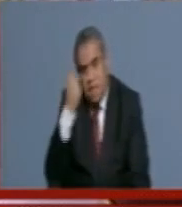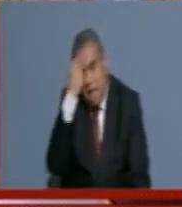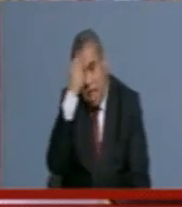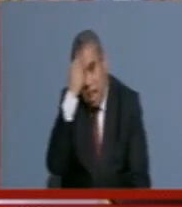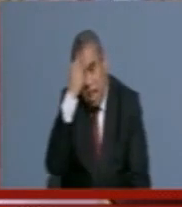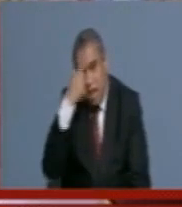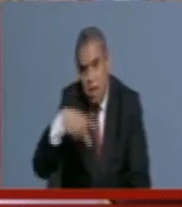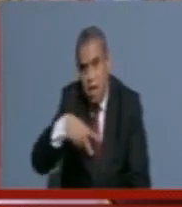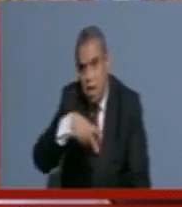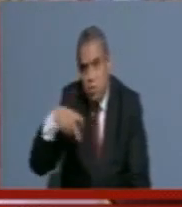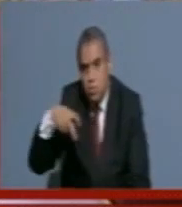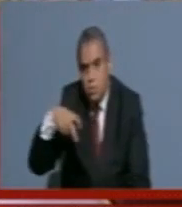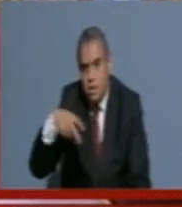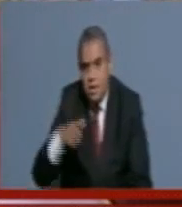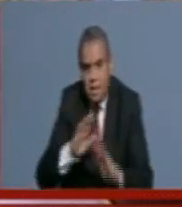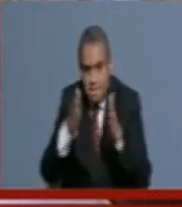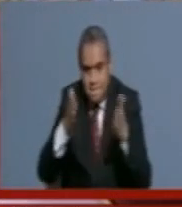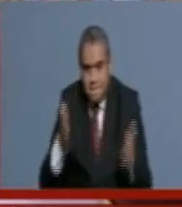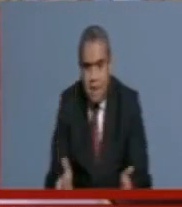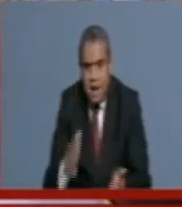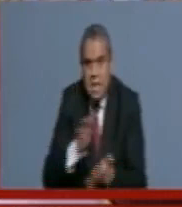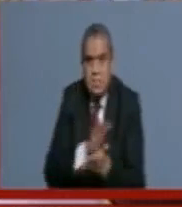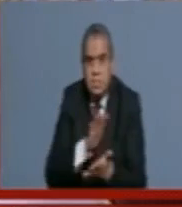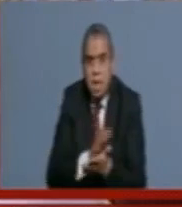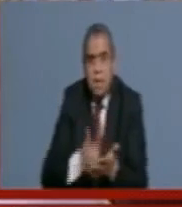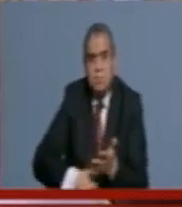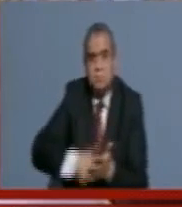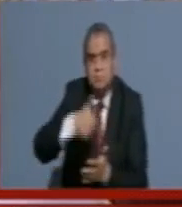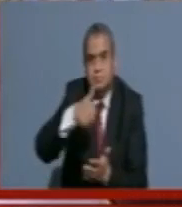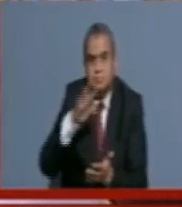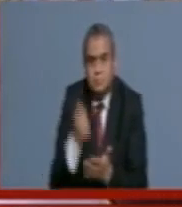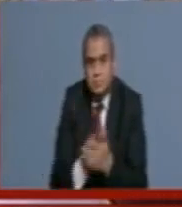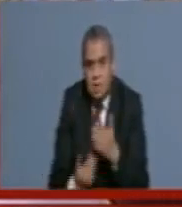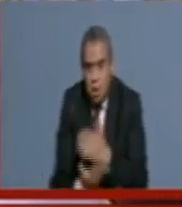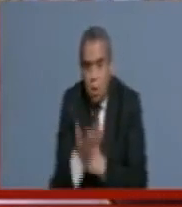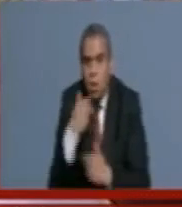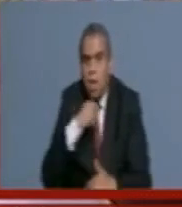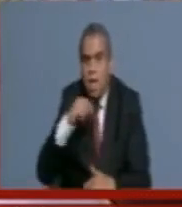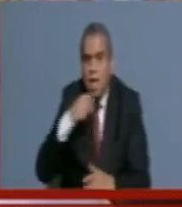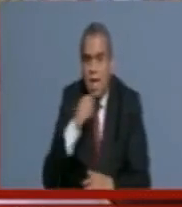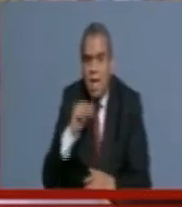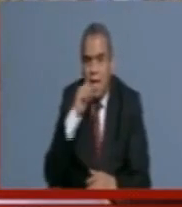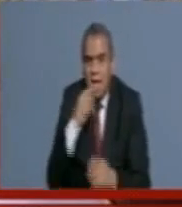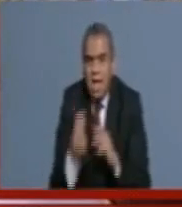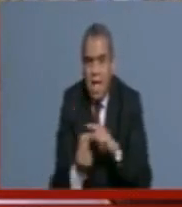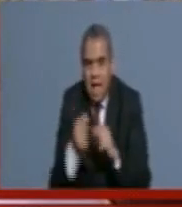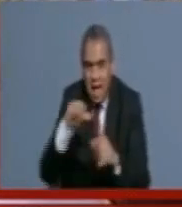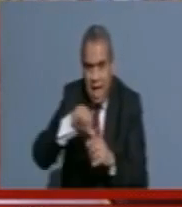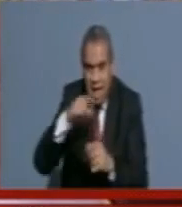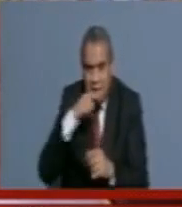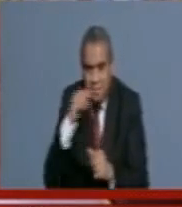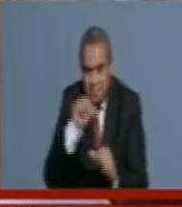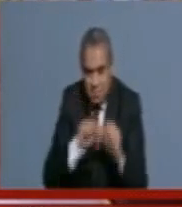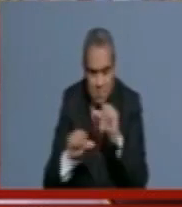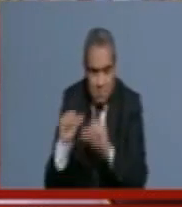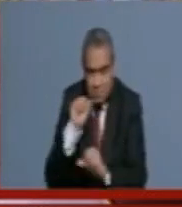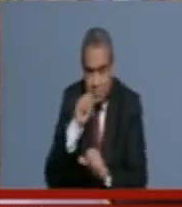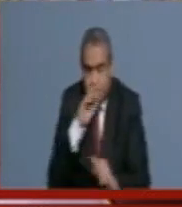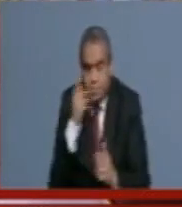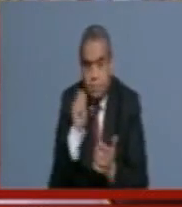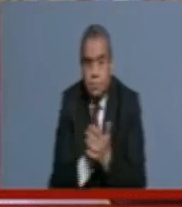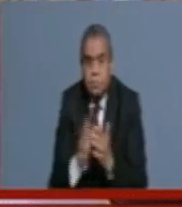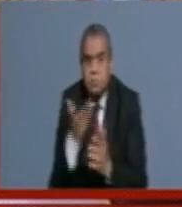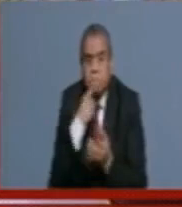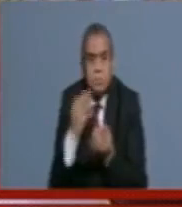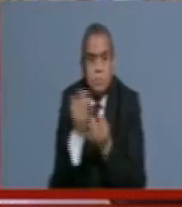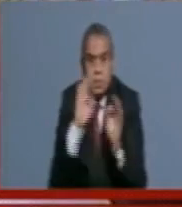1800 طباعة اترفع كفاءتها. جبنا احبار، هي حاجات بتبقى بسيطة بس لازم حضرتك تحيطوا بيها علما،